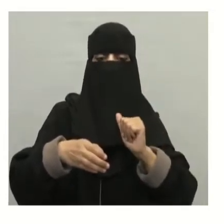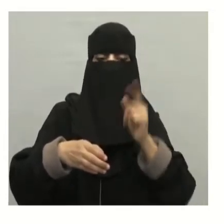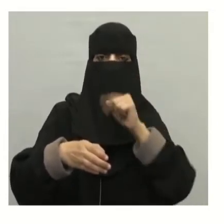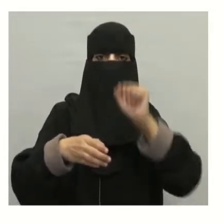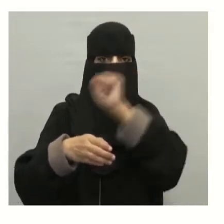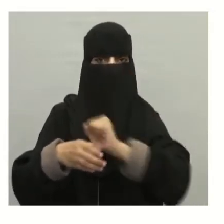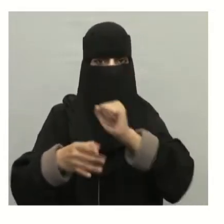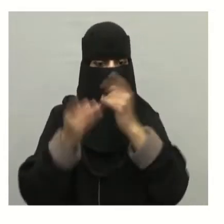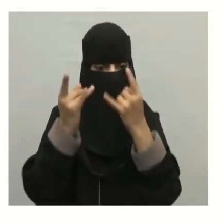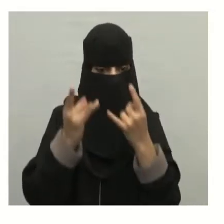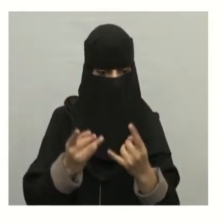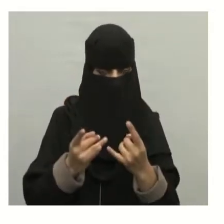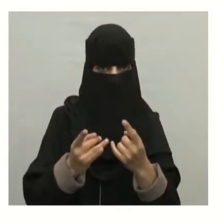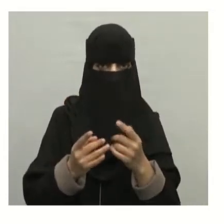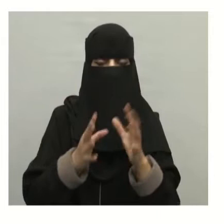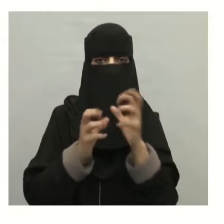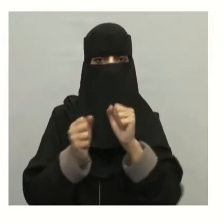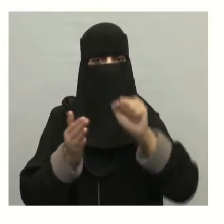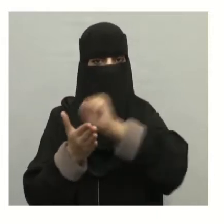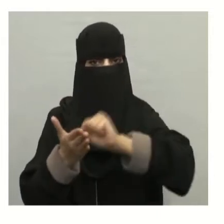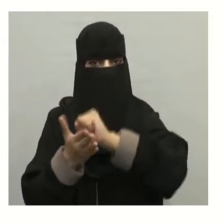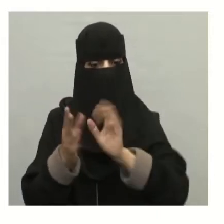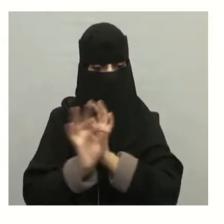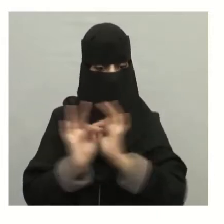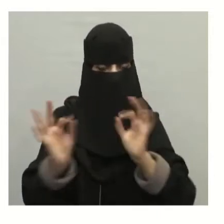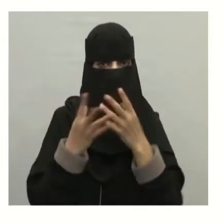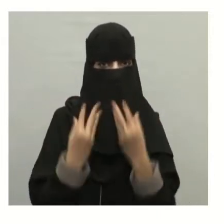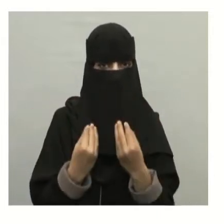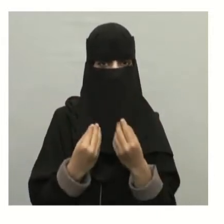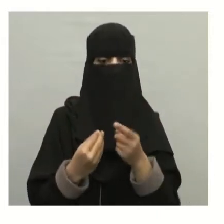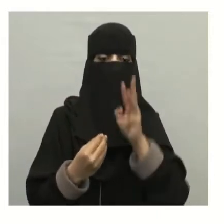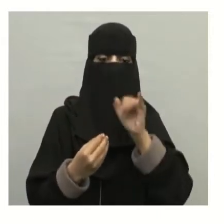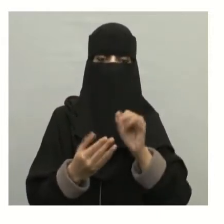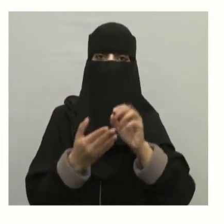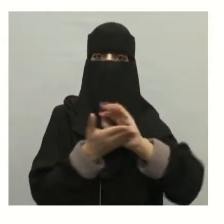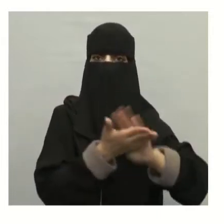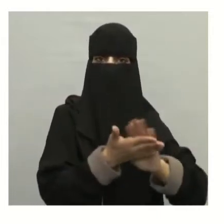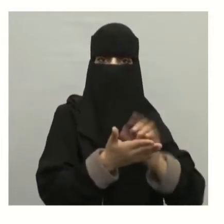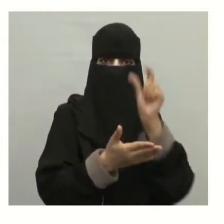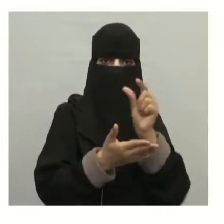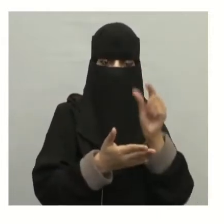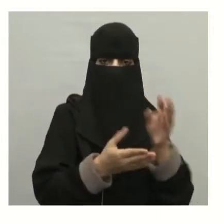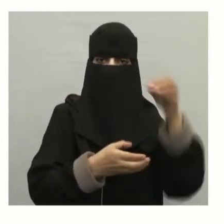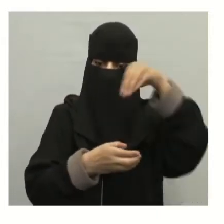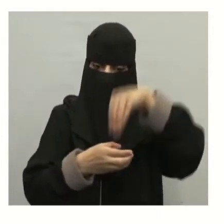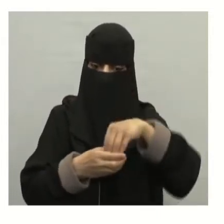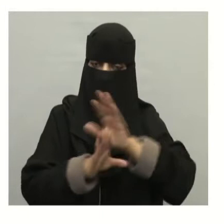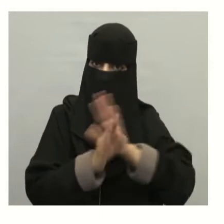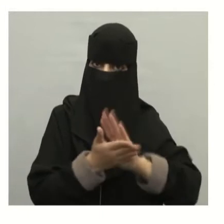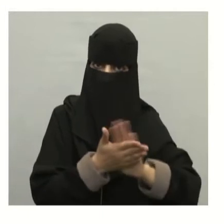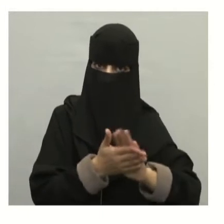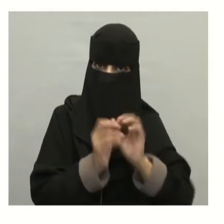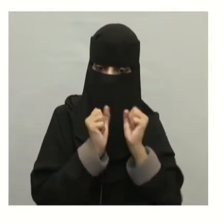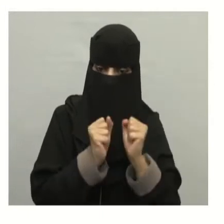ثم تنظيفها جيدا وتجفيفها. بعد ذلك أقوم بغسل الأدوات وإرجاعها بعد تجفيفها